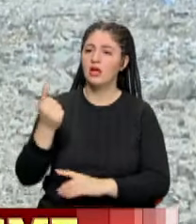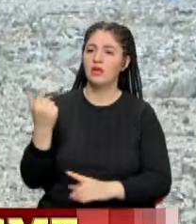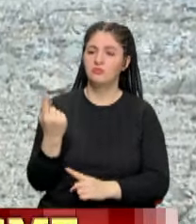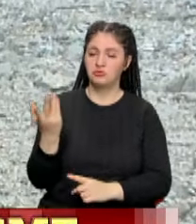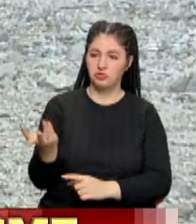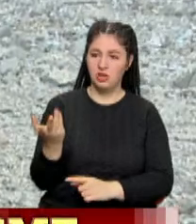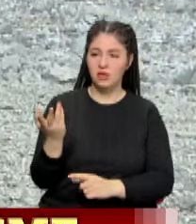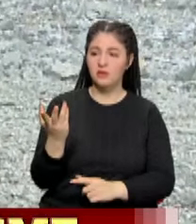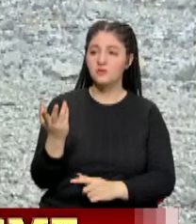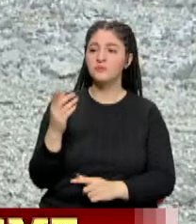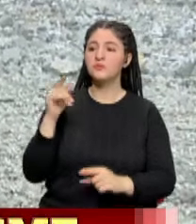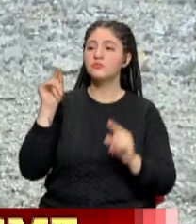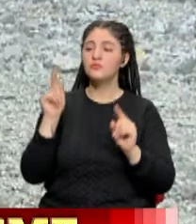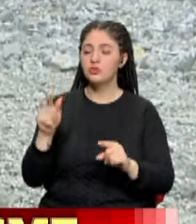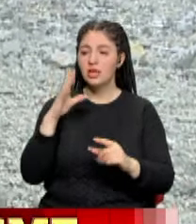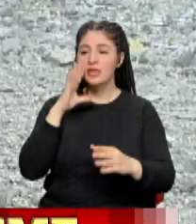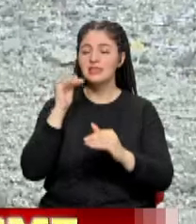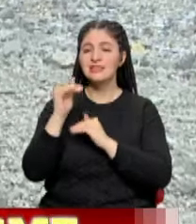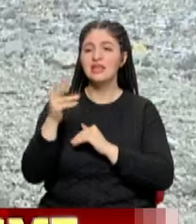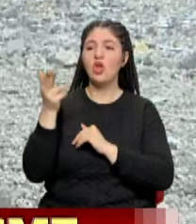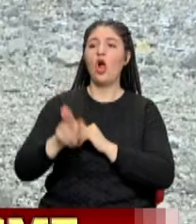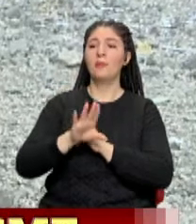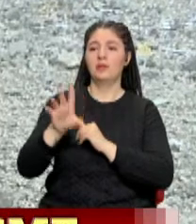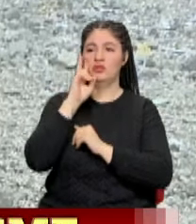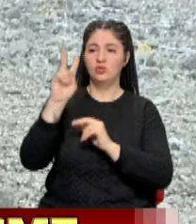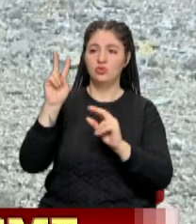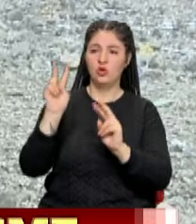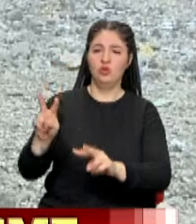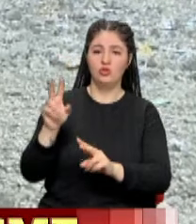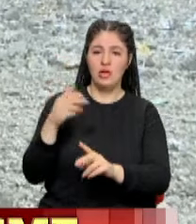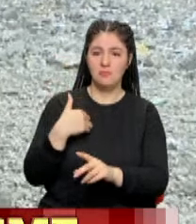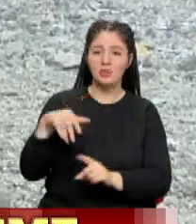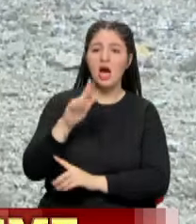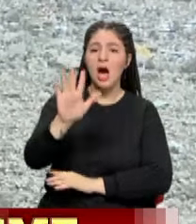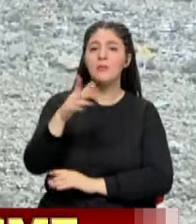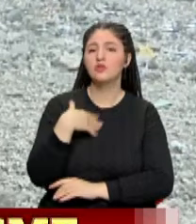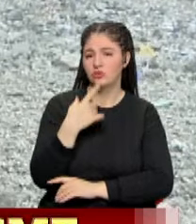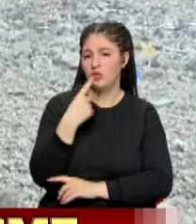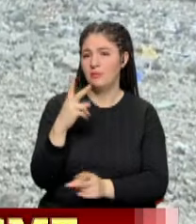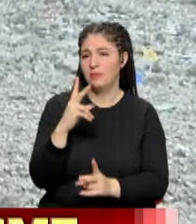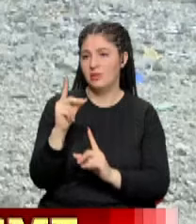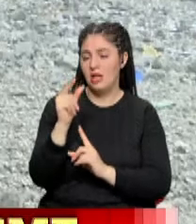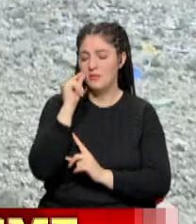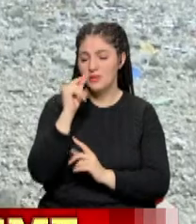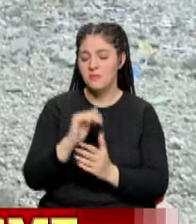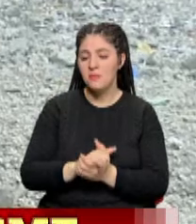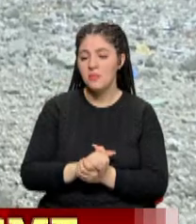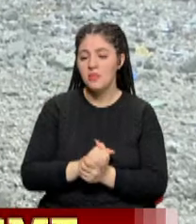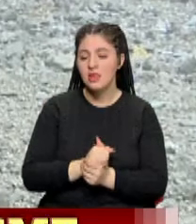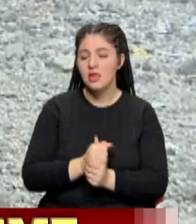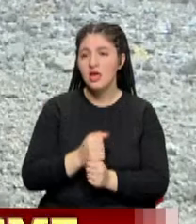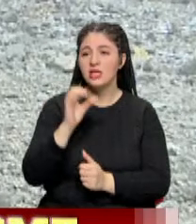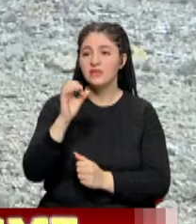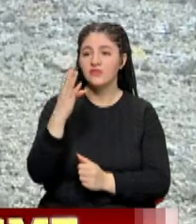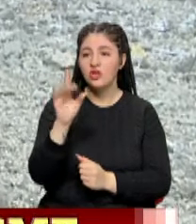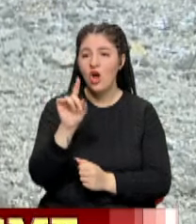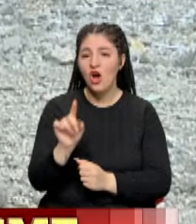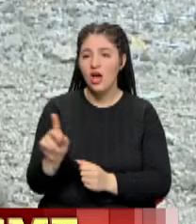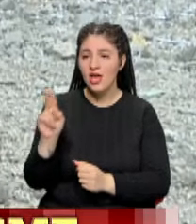şey. Burada insanların ölmediğini gösterdi bize. Ancak şunu söyleyebilirim İlker Bey.